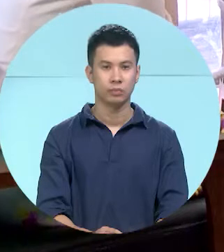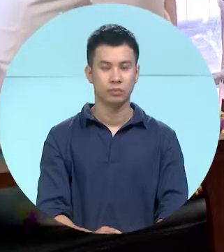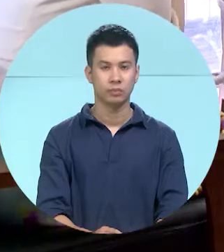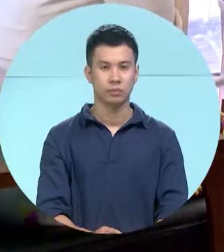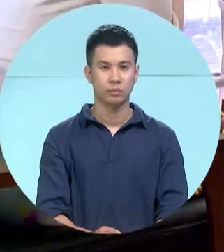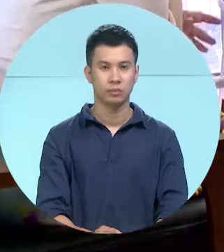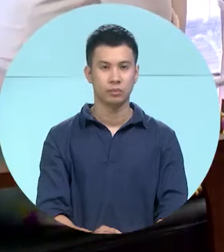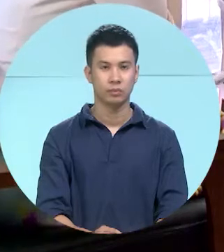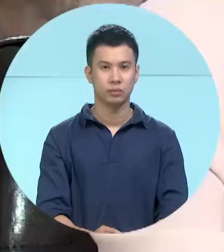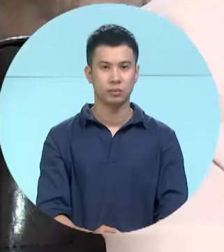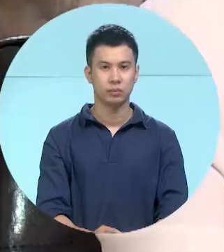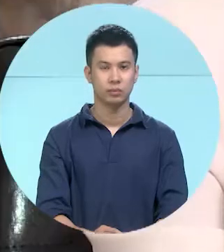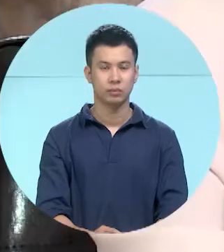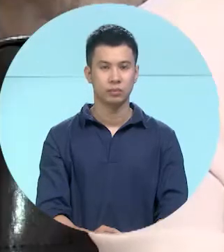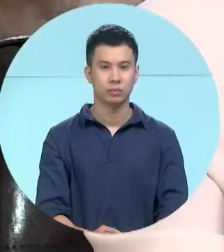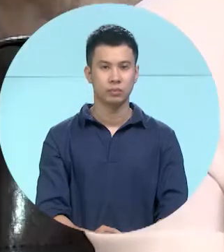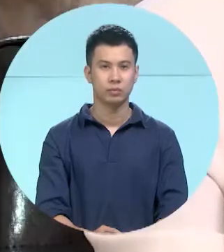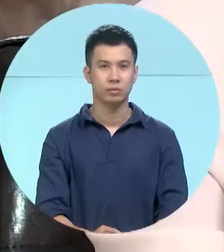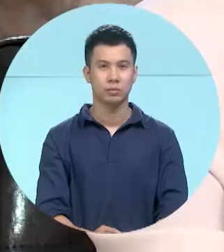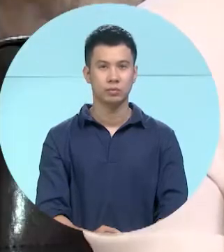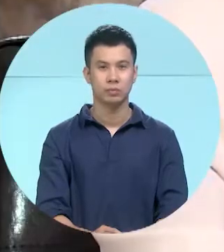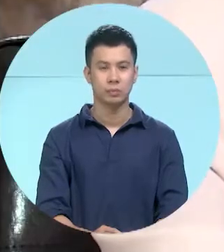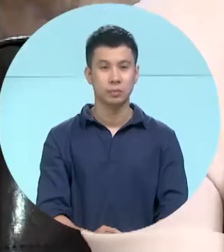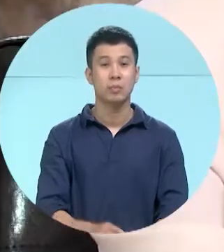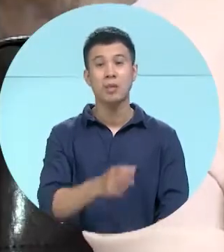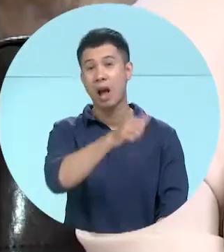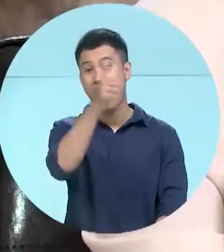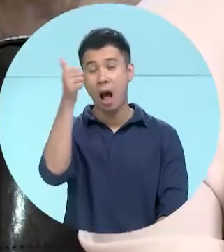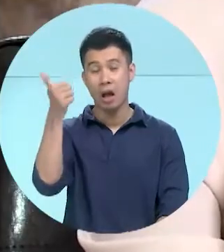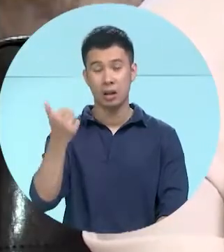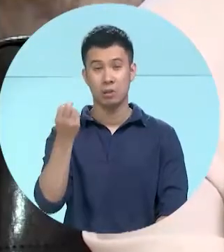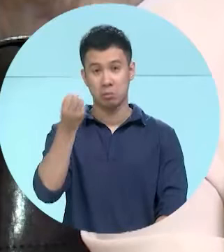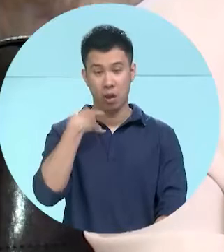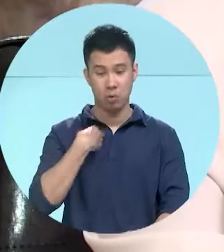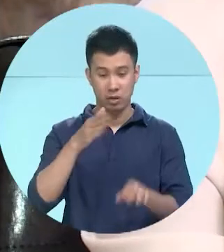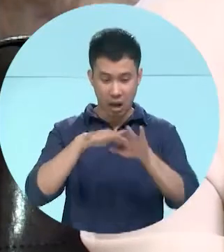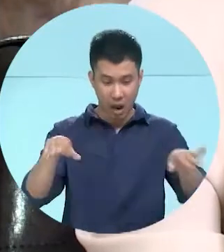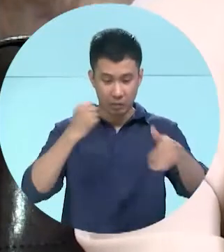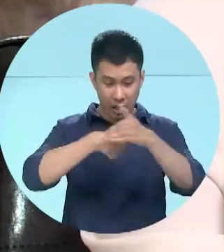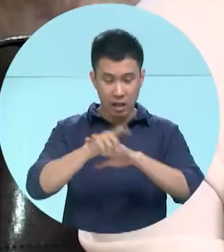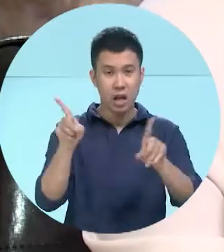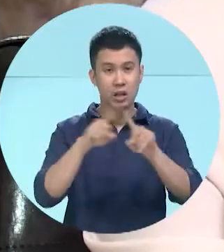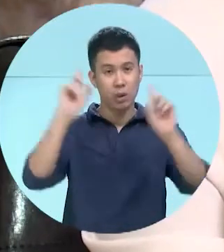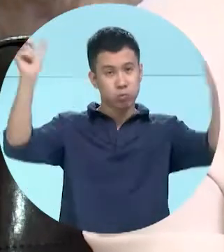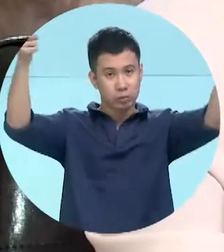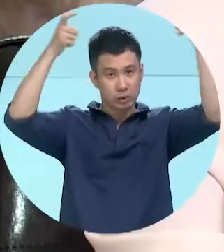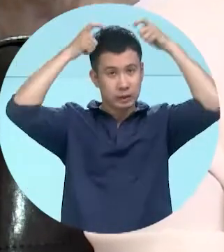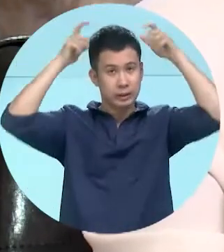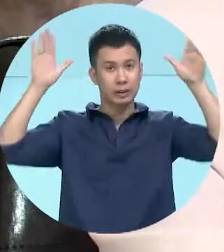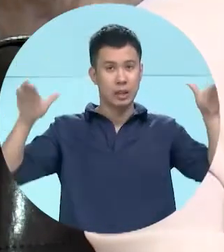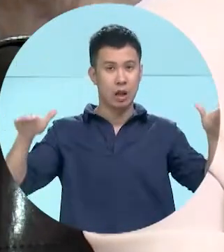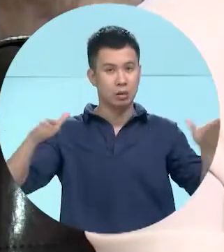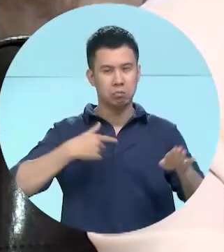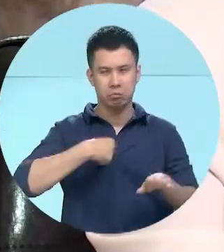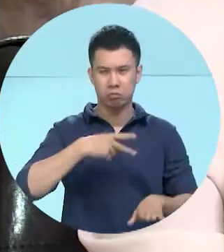I come to this world like angel, but in my life I witnessed a lot of cases. The